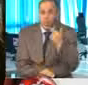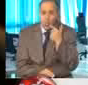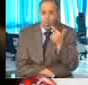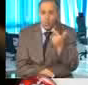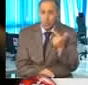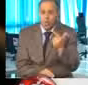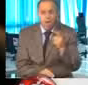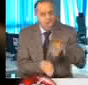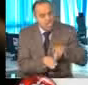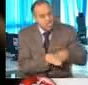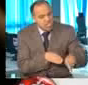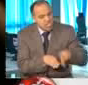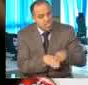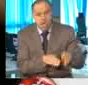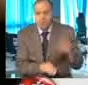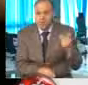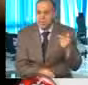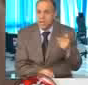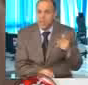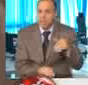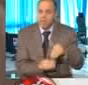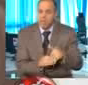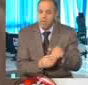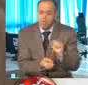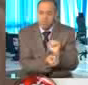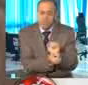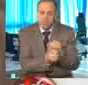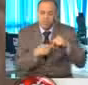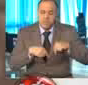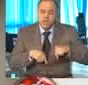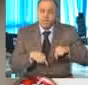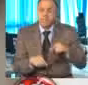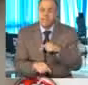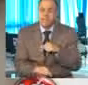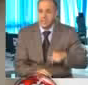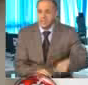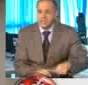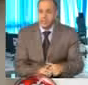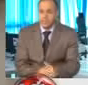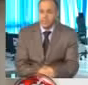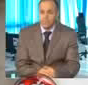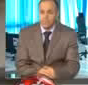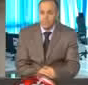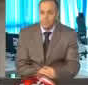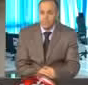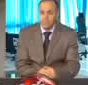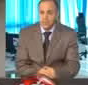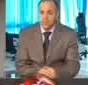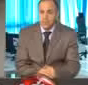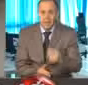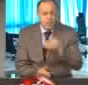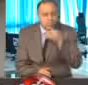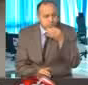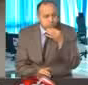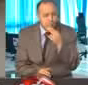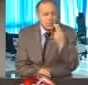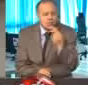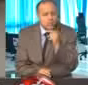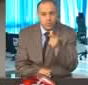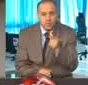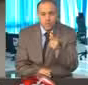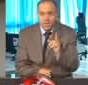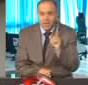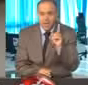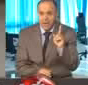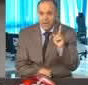أنواع التعذيب داخل زنزانات وزارة الداخلية. إذا لا أمضي على